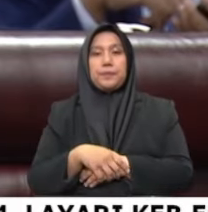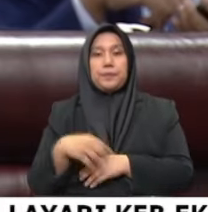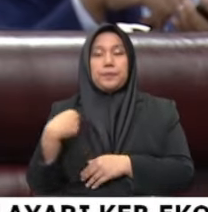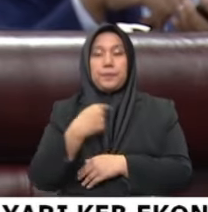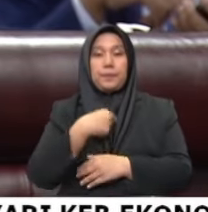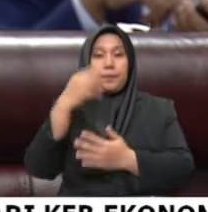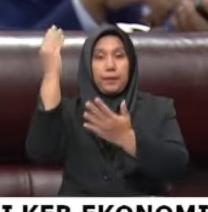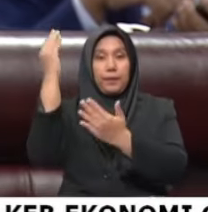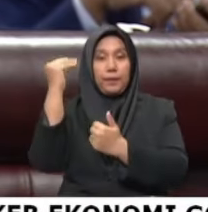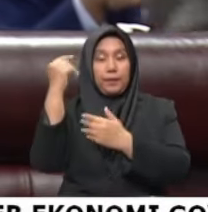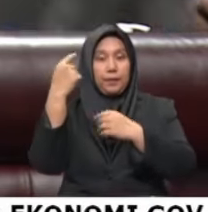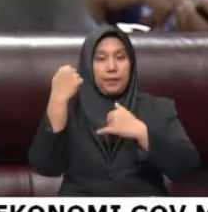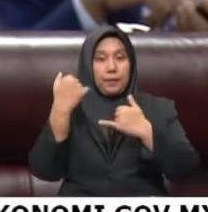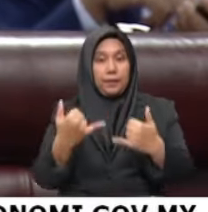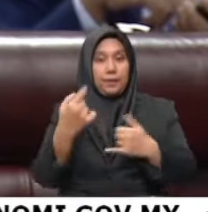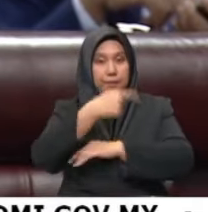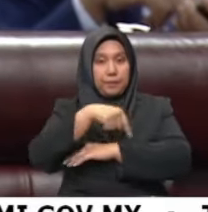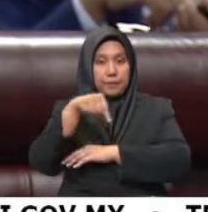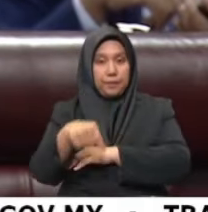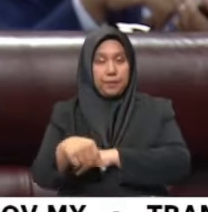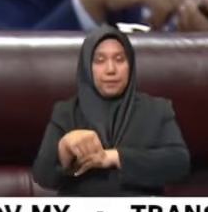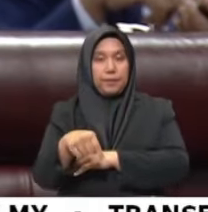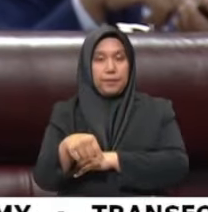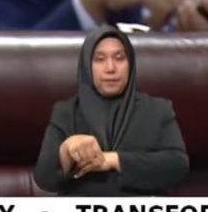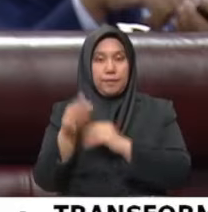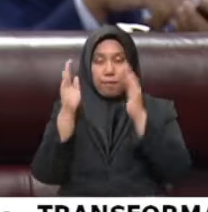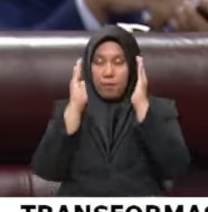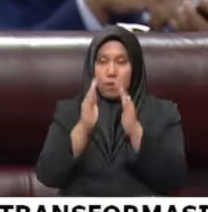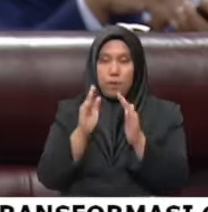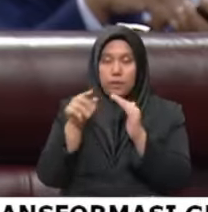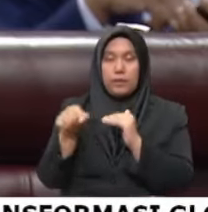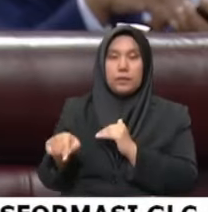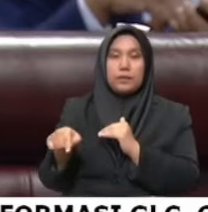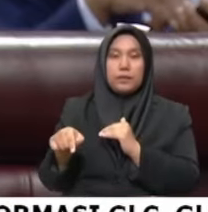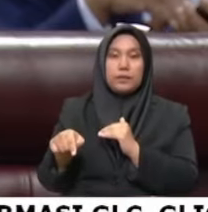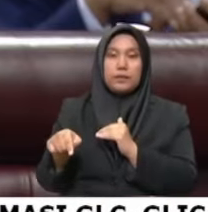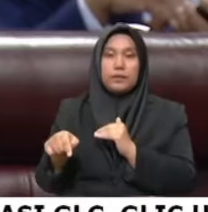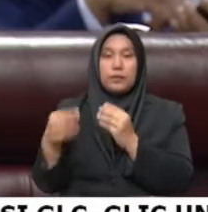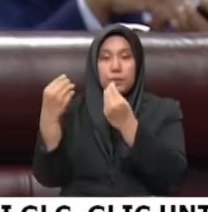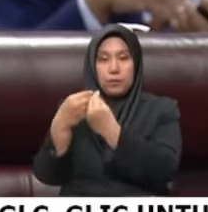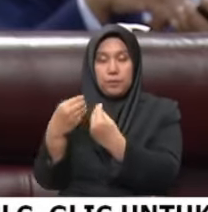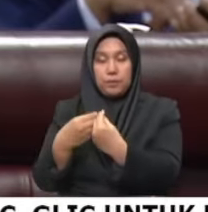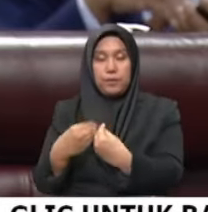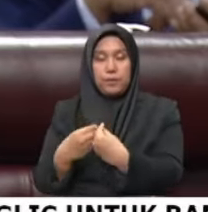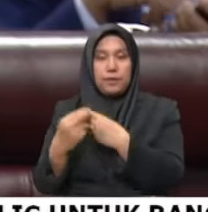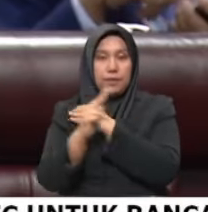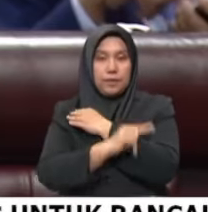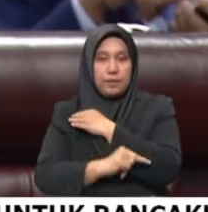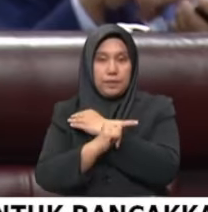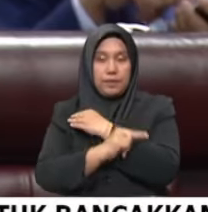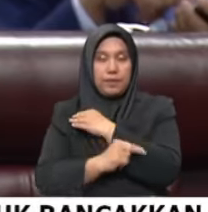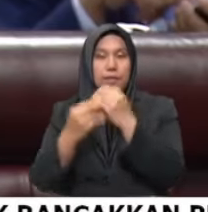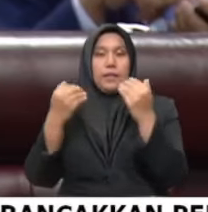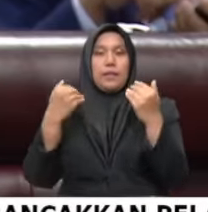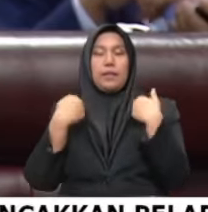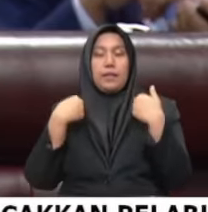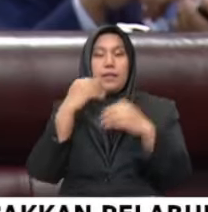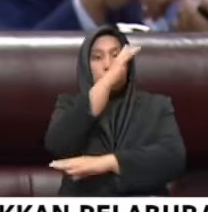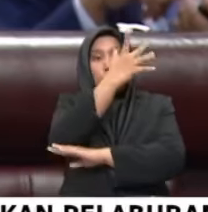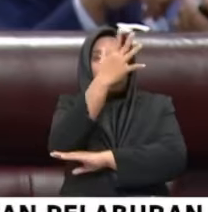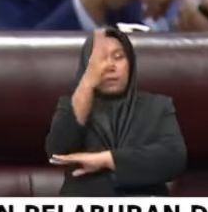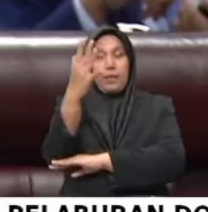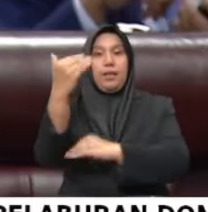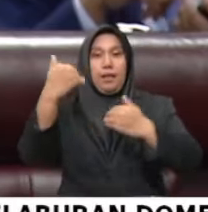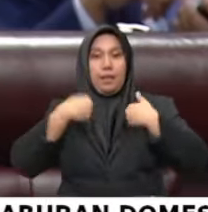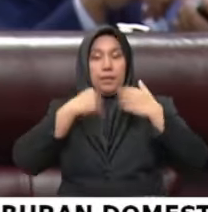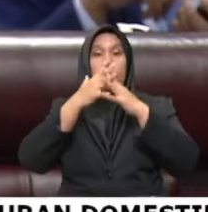Kita berhasrat kalau hari ini pemberat dia masih lagi lebih kepada kuantiti. Jadi negeri-negeri yang ada hutan yang sedia ada yang besar,